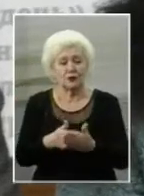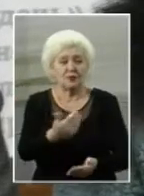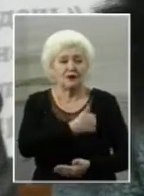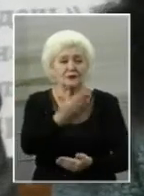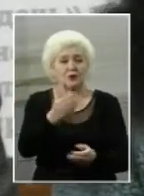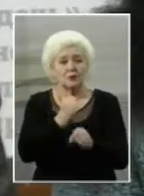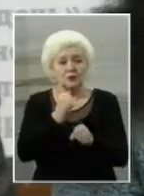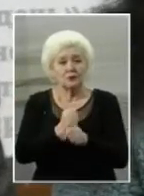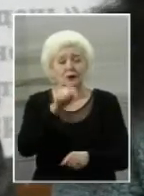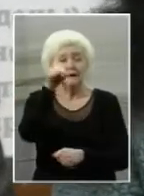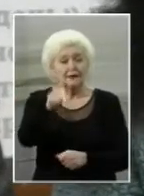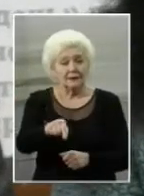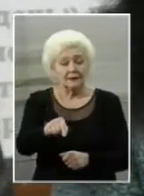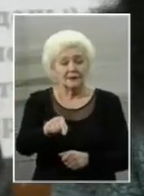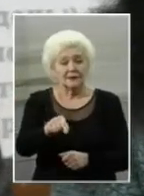спробували зробити це